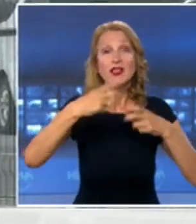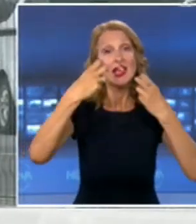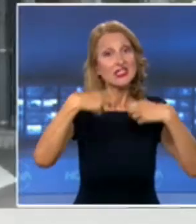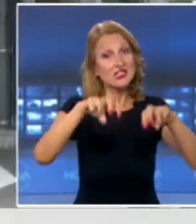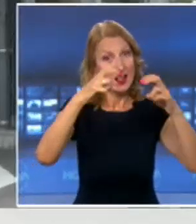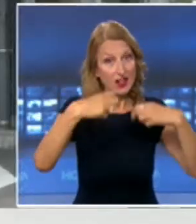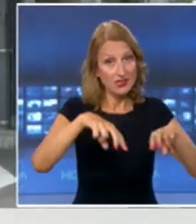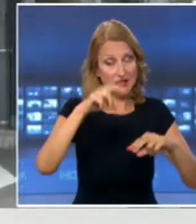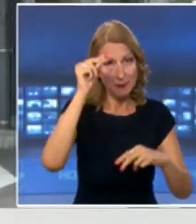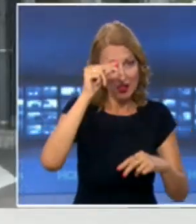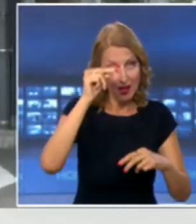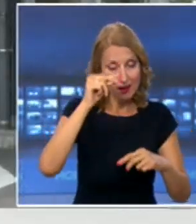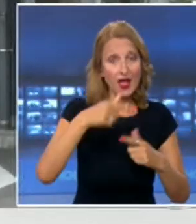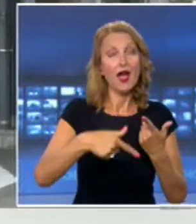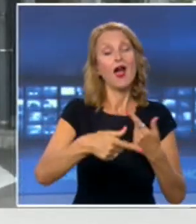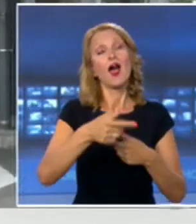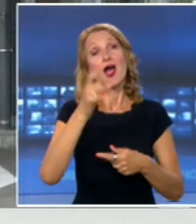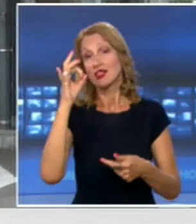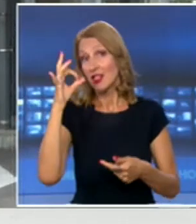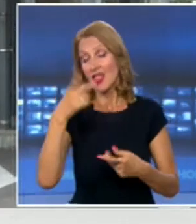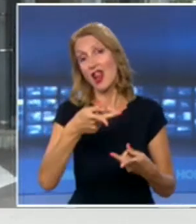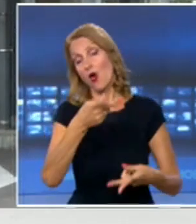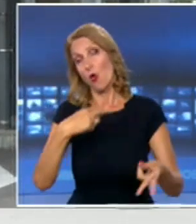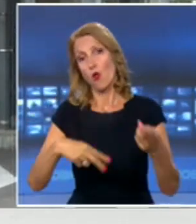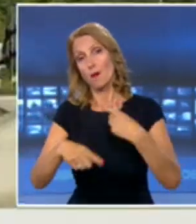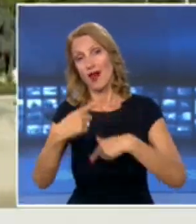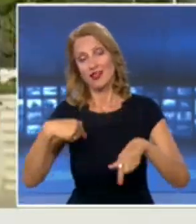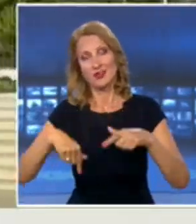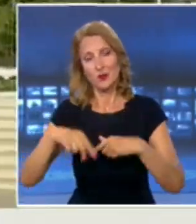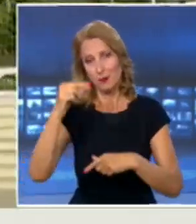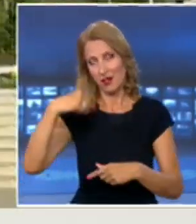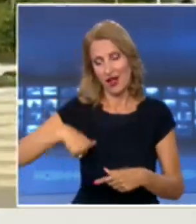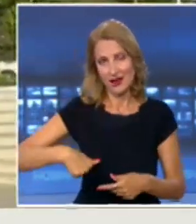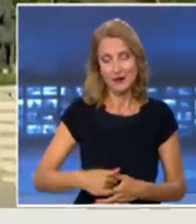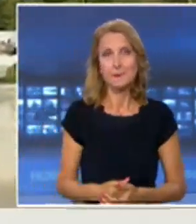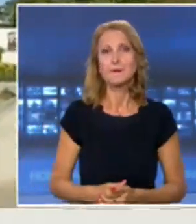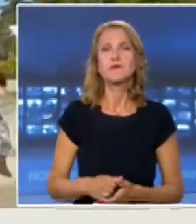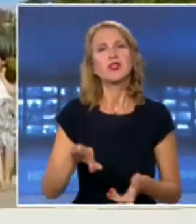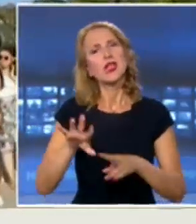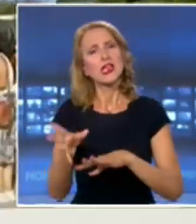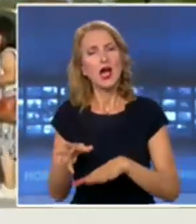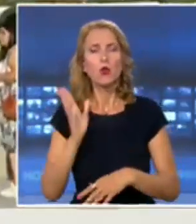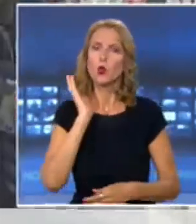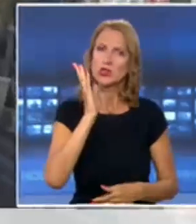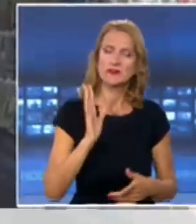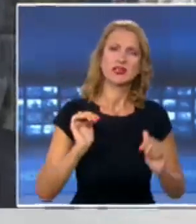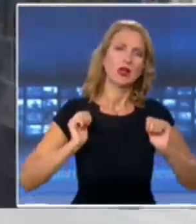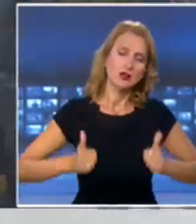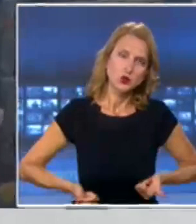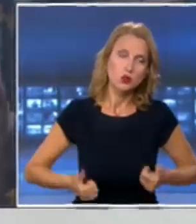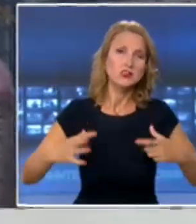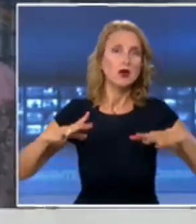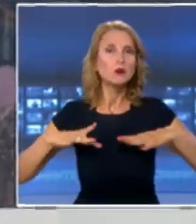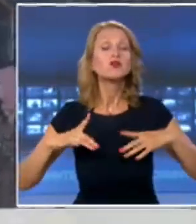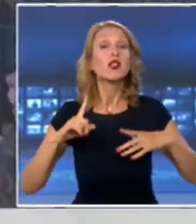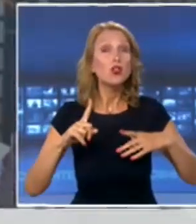от страната, а съответно в неделния ден на влизане в страната. Част от пътуващите отиват на екскурзия или почивка, но огромният поток